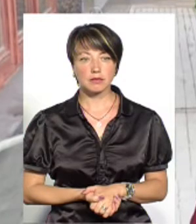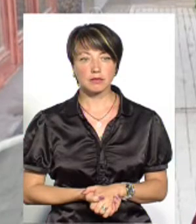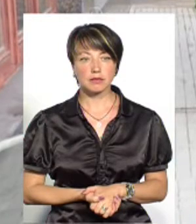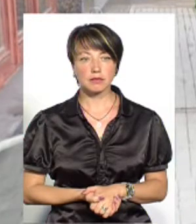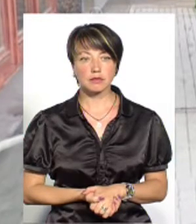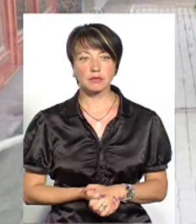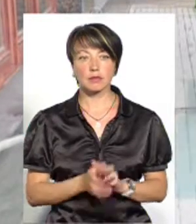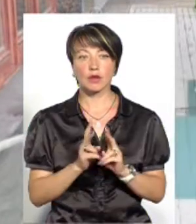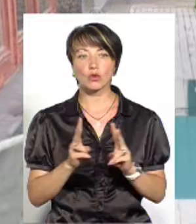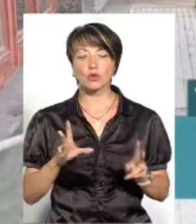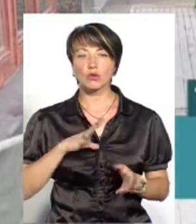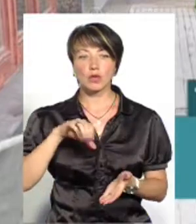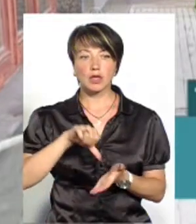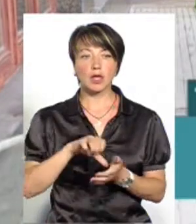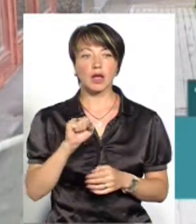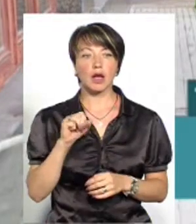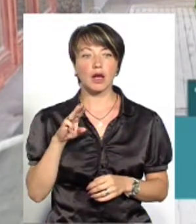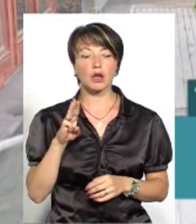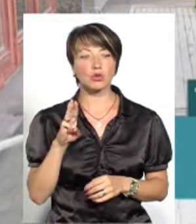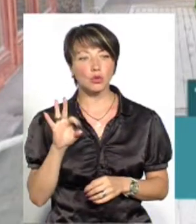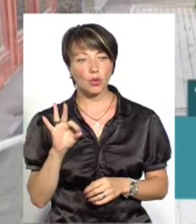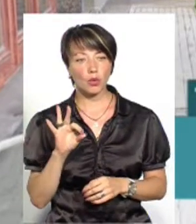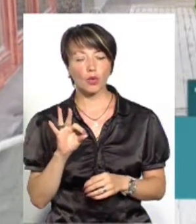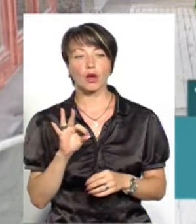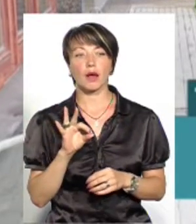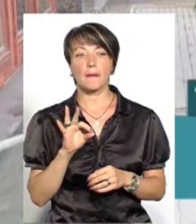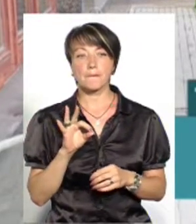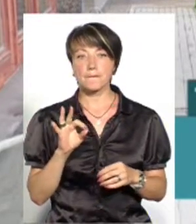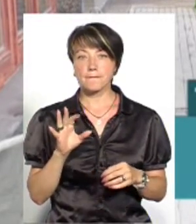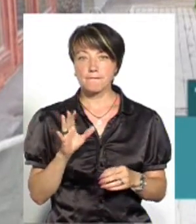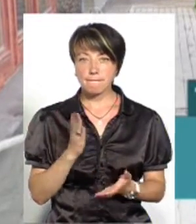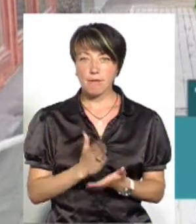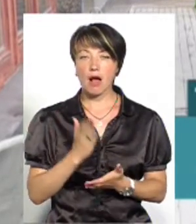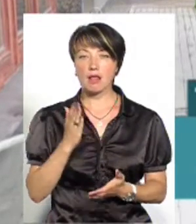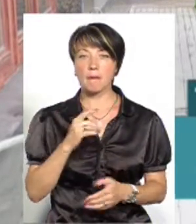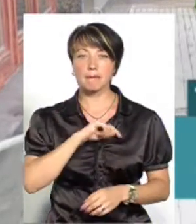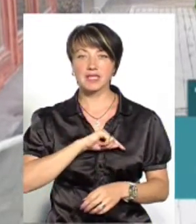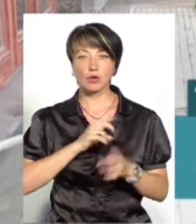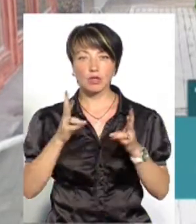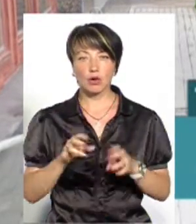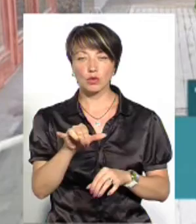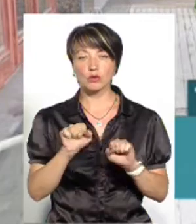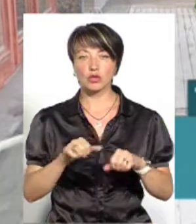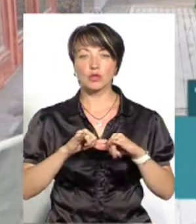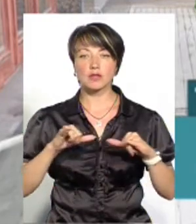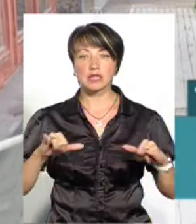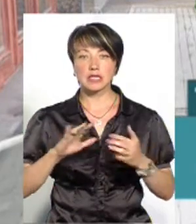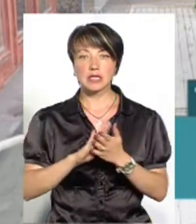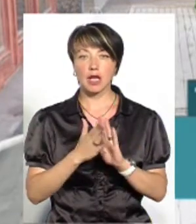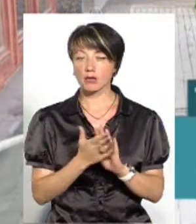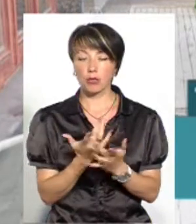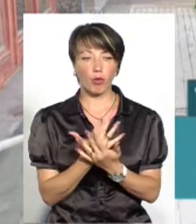Ті, хто були в АТО і стикнулися з певними психотравмами, в них може розвиватись стан